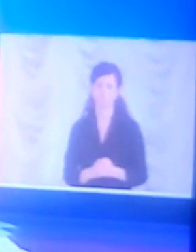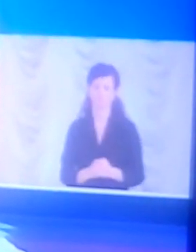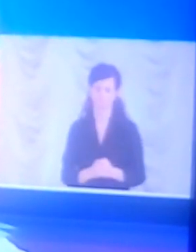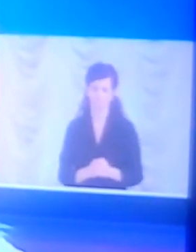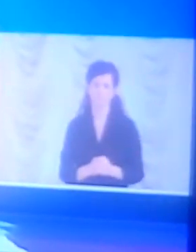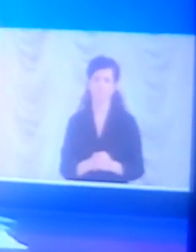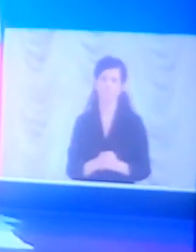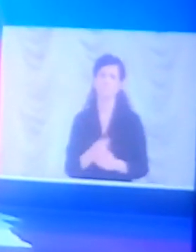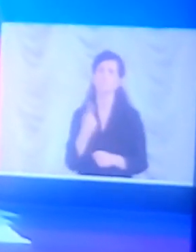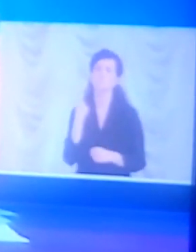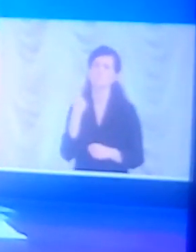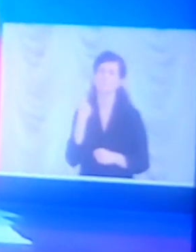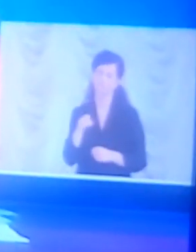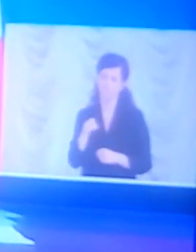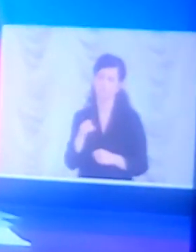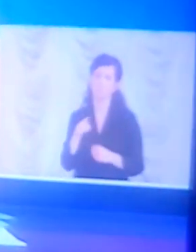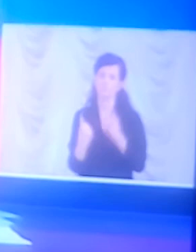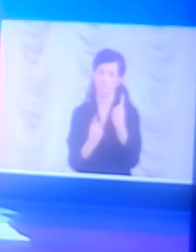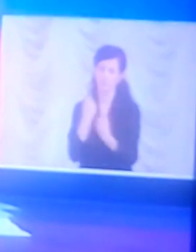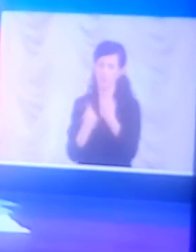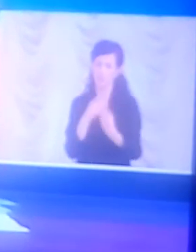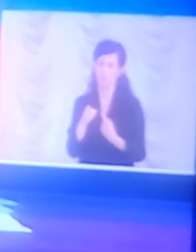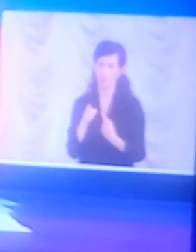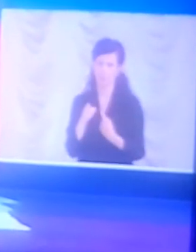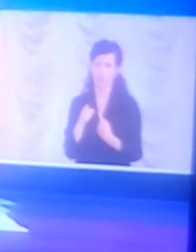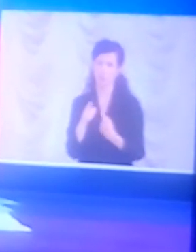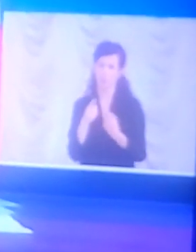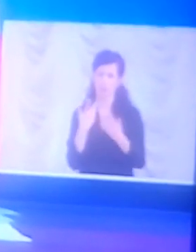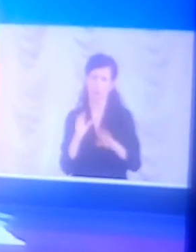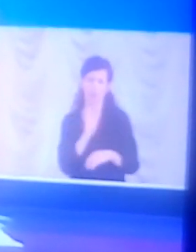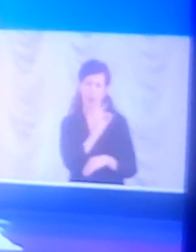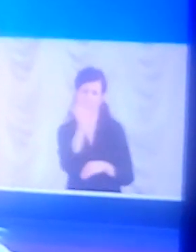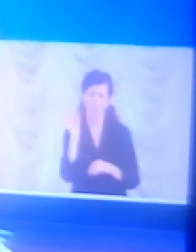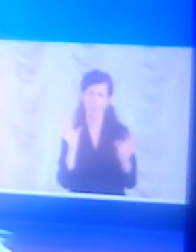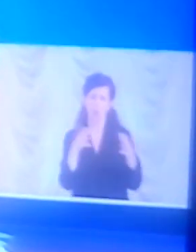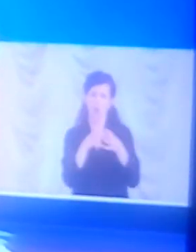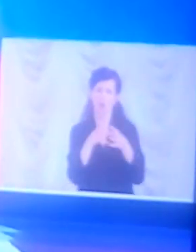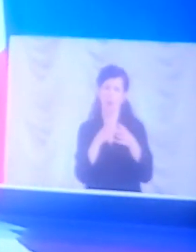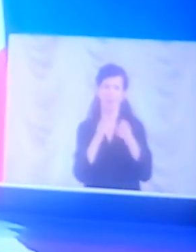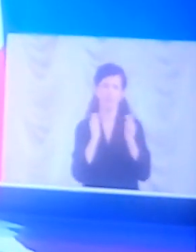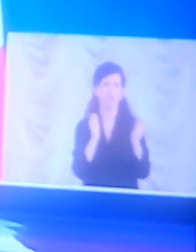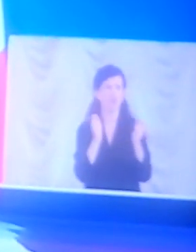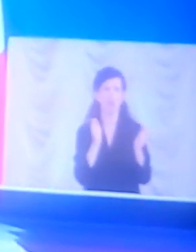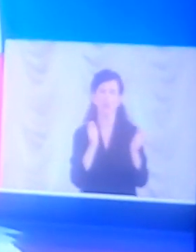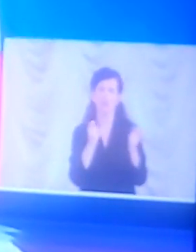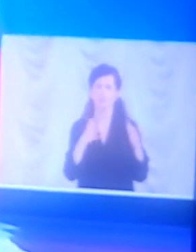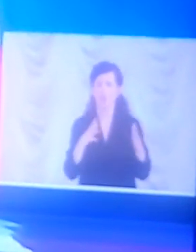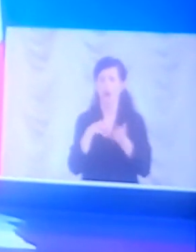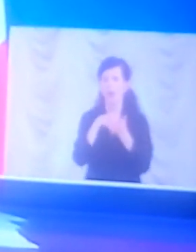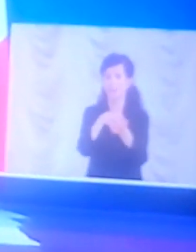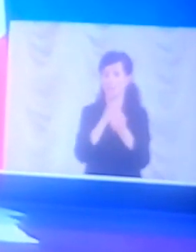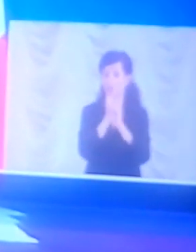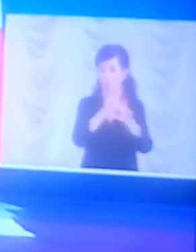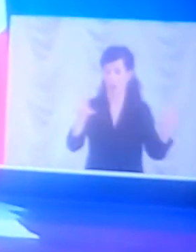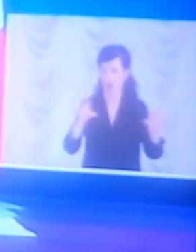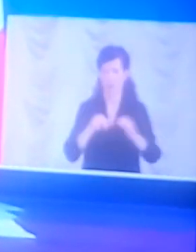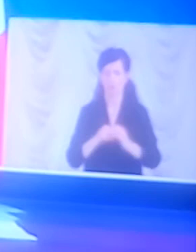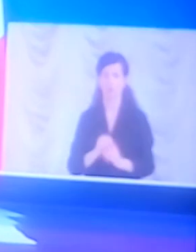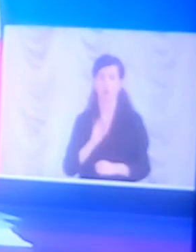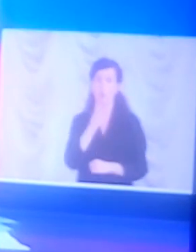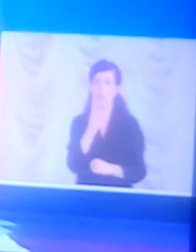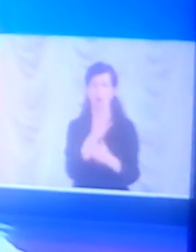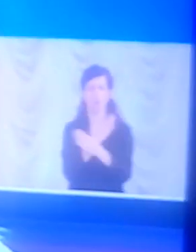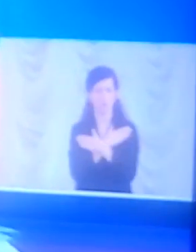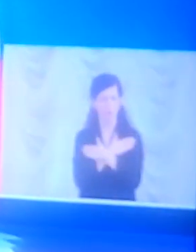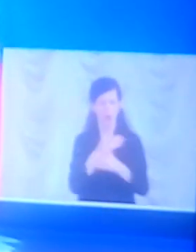visto, anche ormai anticipata nei vari organi di stampa. Noi riapriamo, dal 4